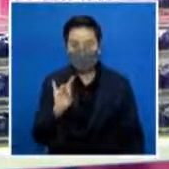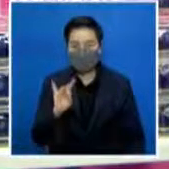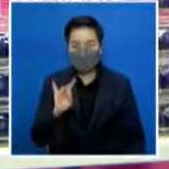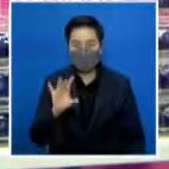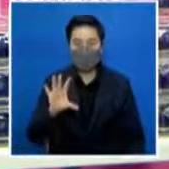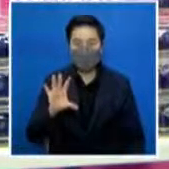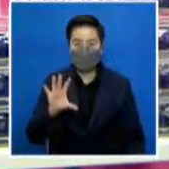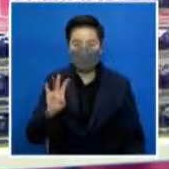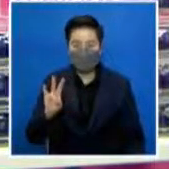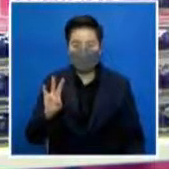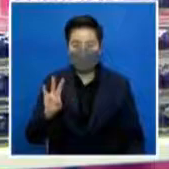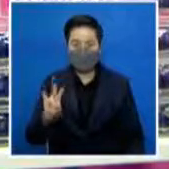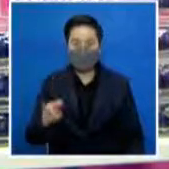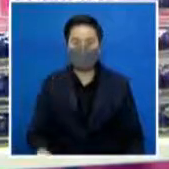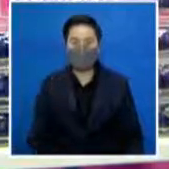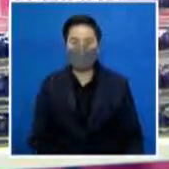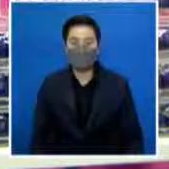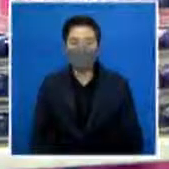9540857